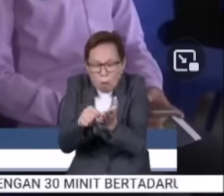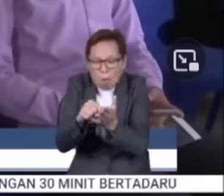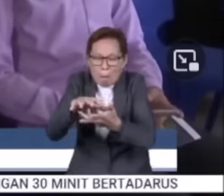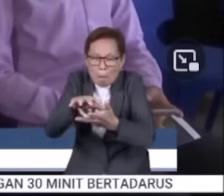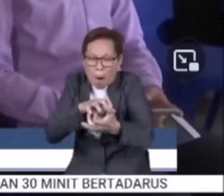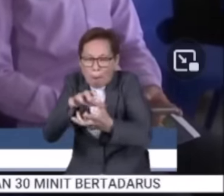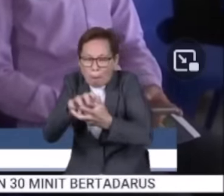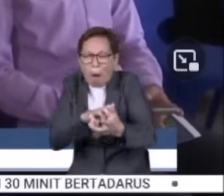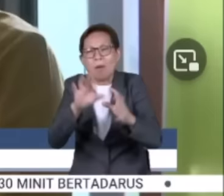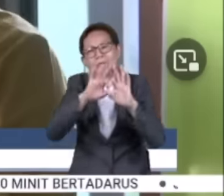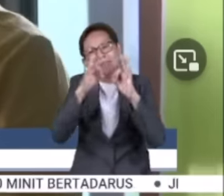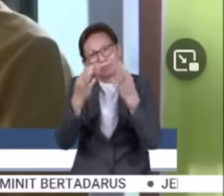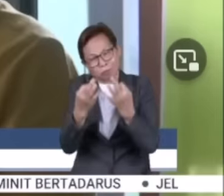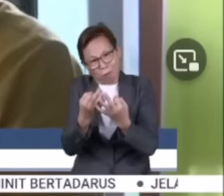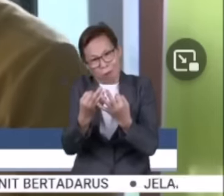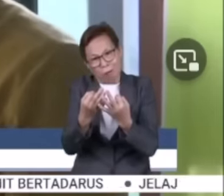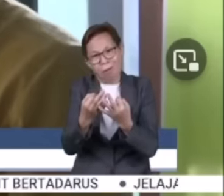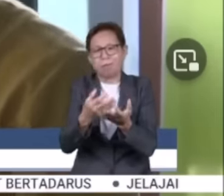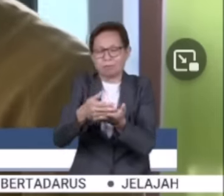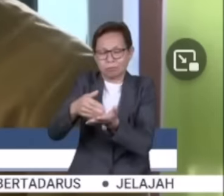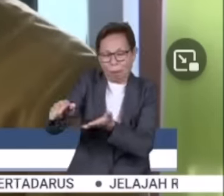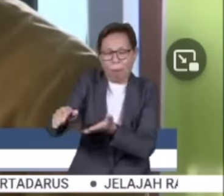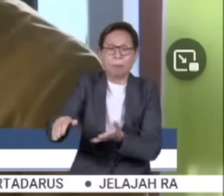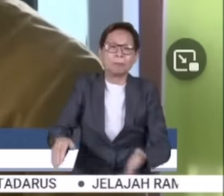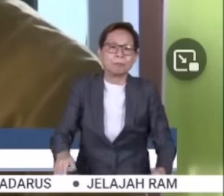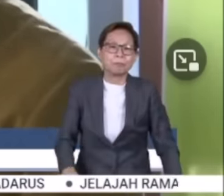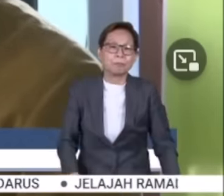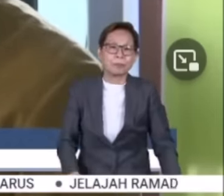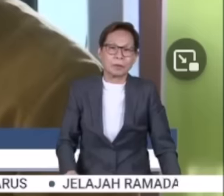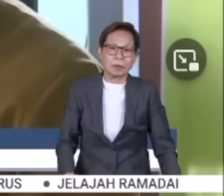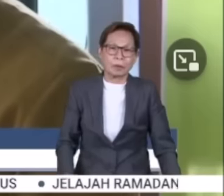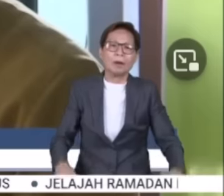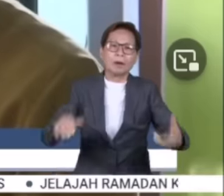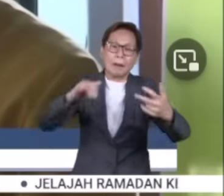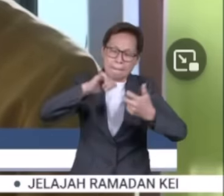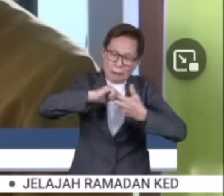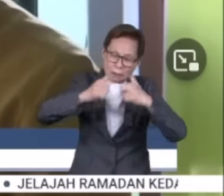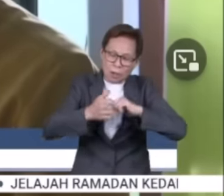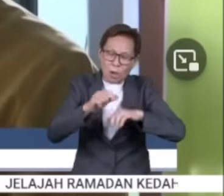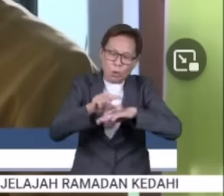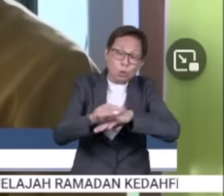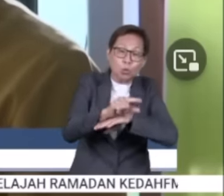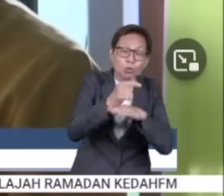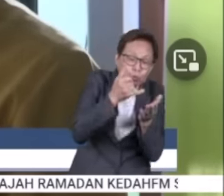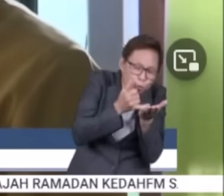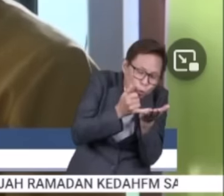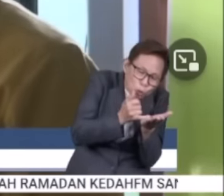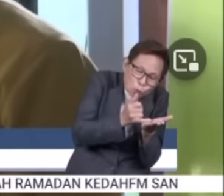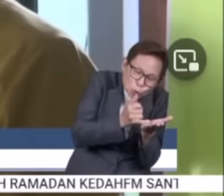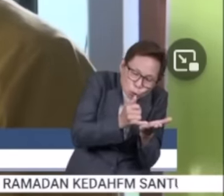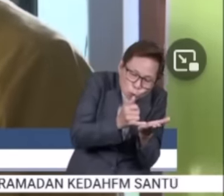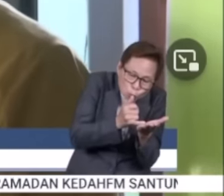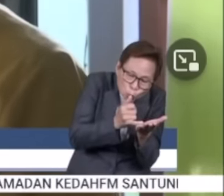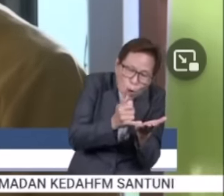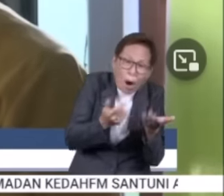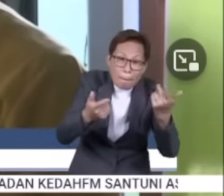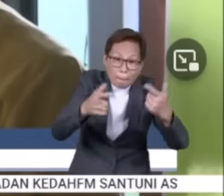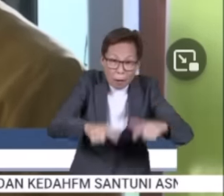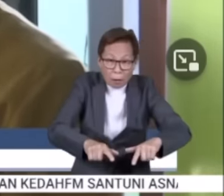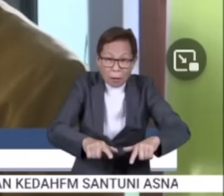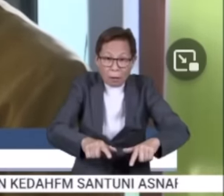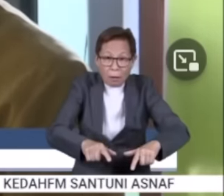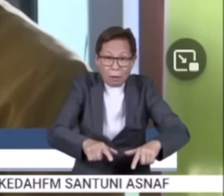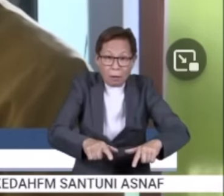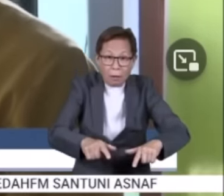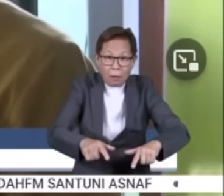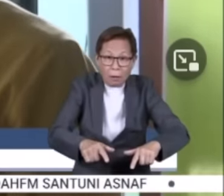dalam institusi kekeluargaan. Betapa seriusnya masalah penyalahgunaan dadah yang sedang berlangsung ataupun yang